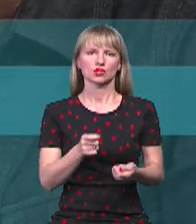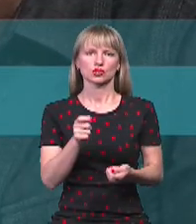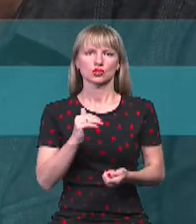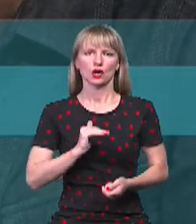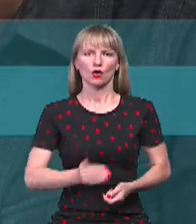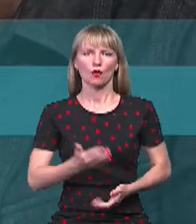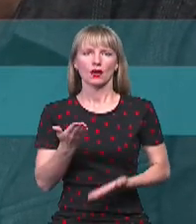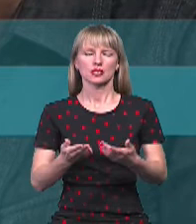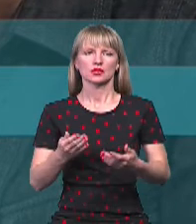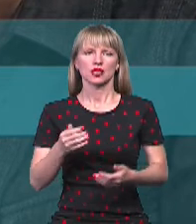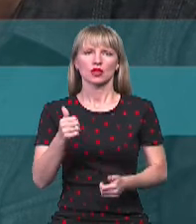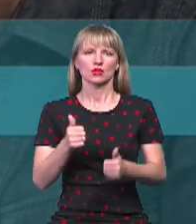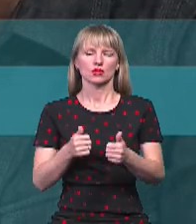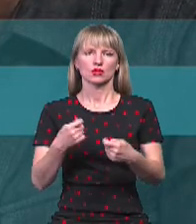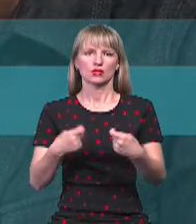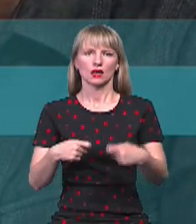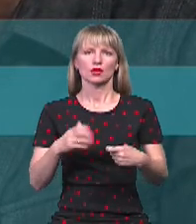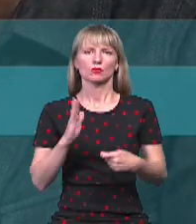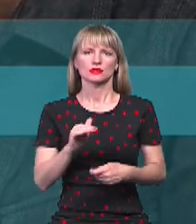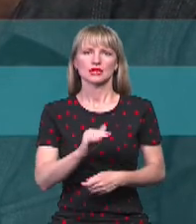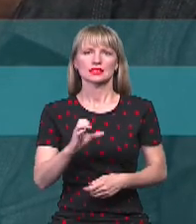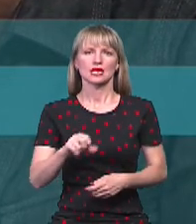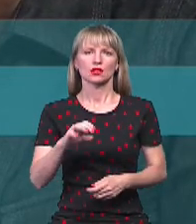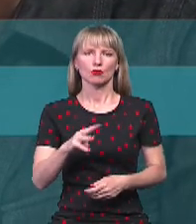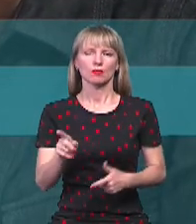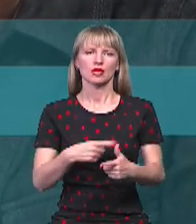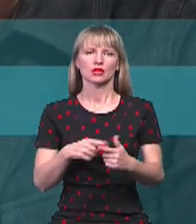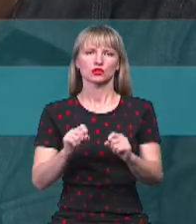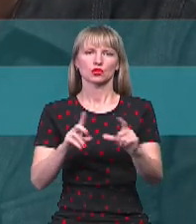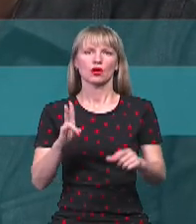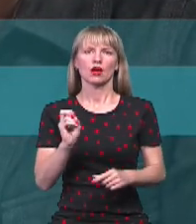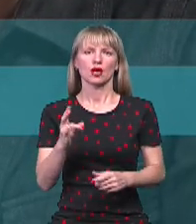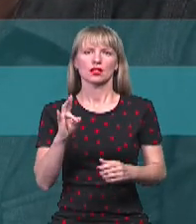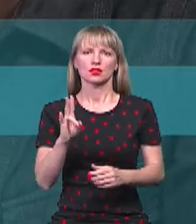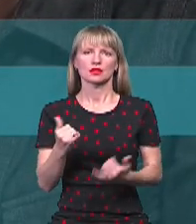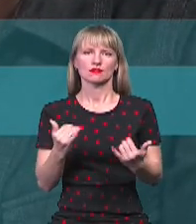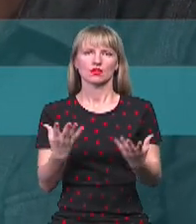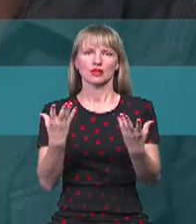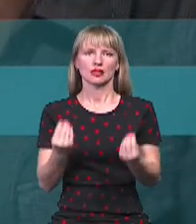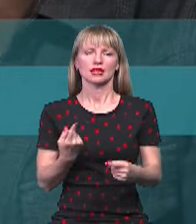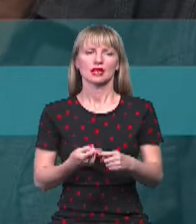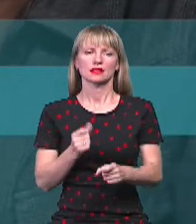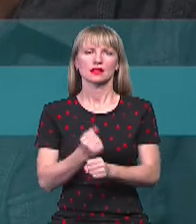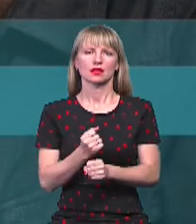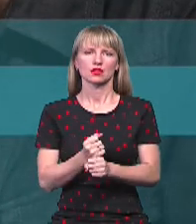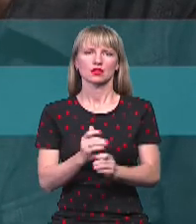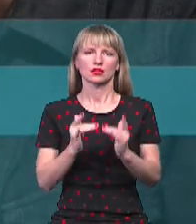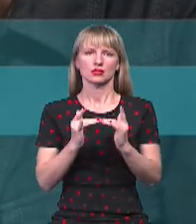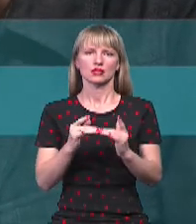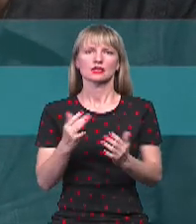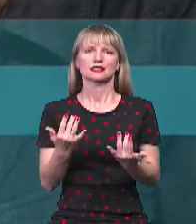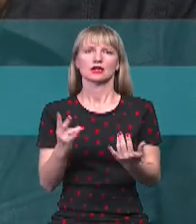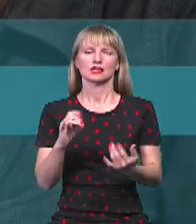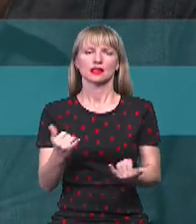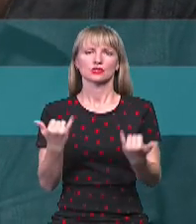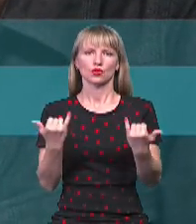будут проводиться с детским садом или школой, как на сегодняшний день это делают интернаты. А мы можем сказать, сколько на